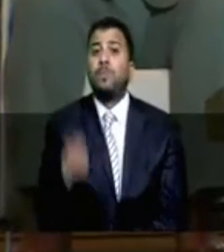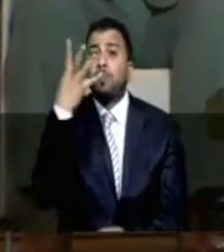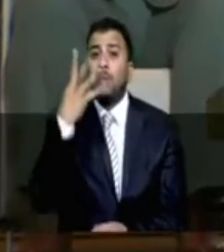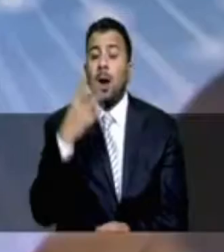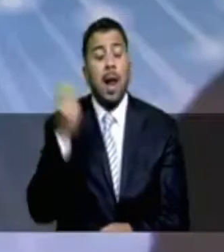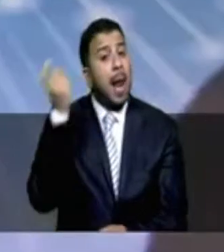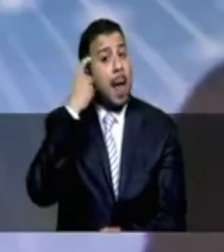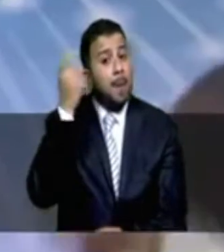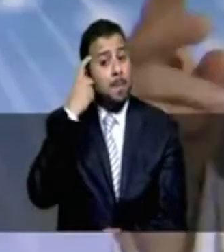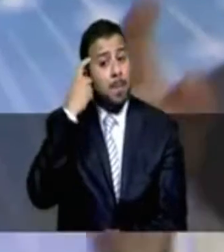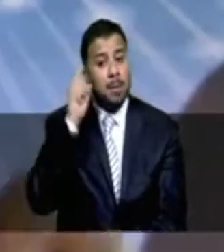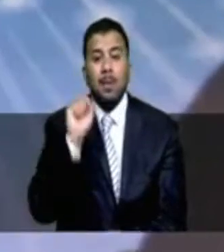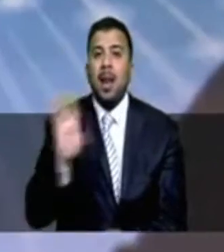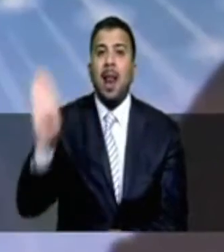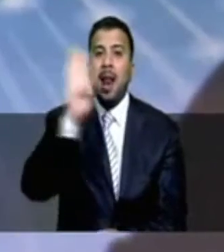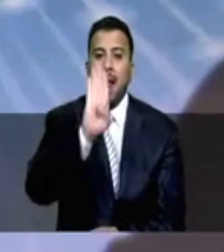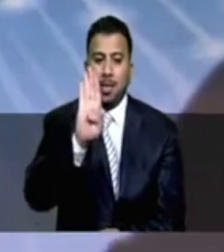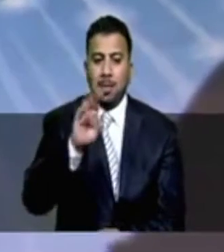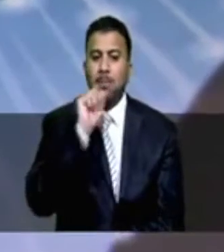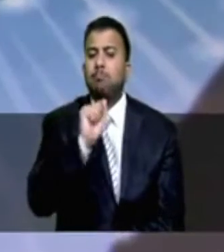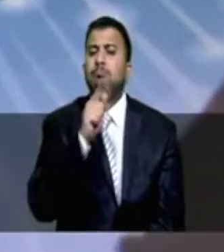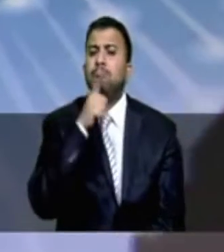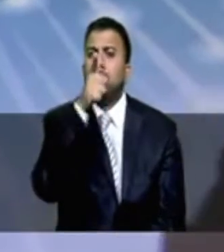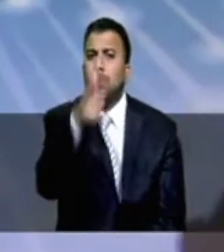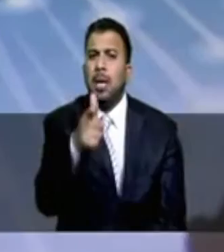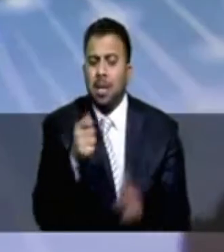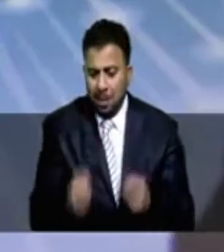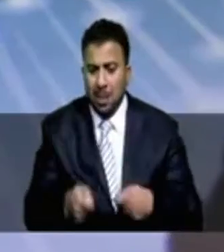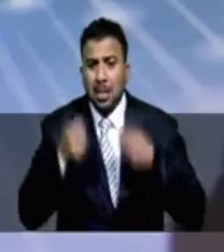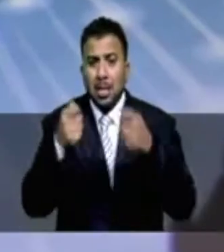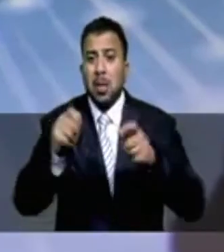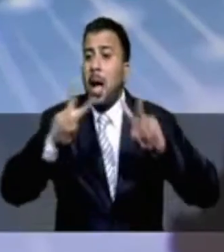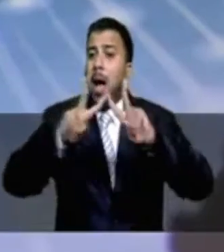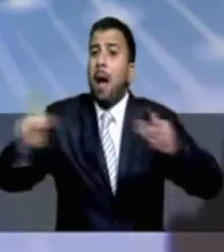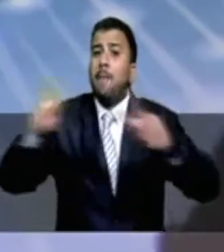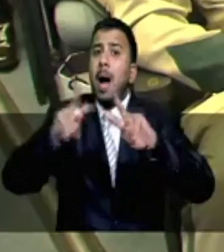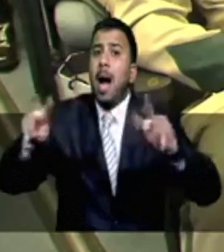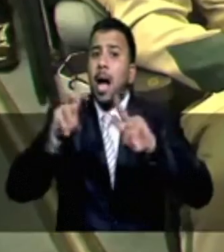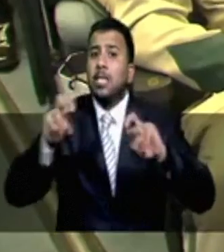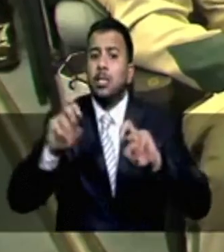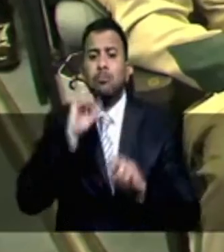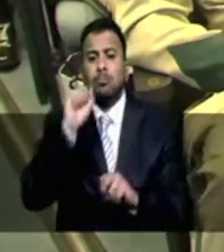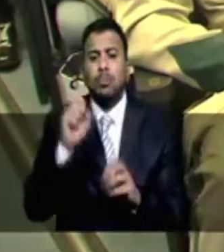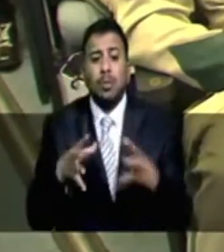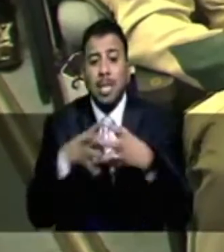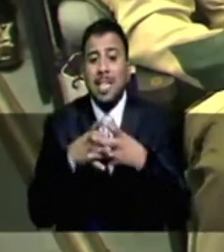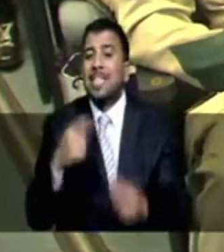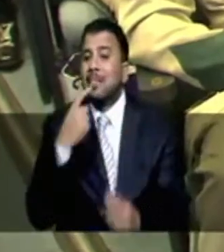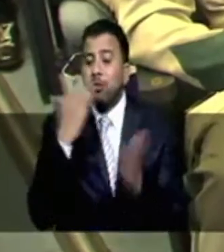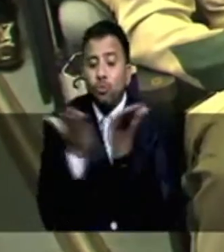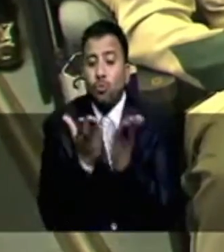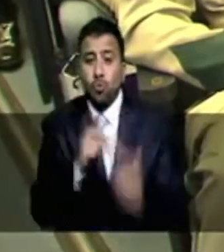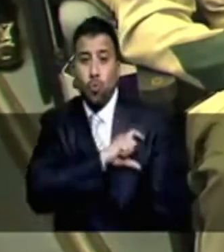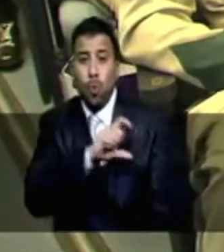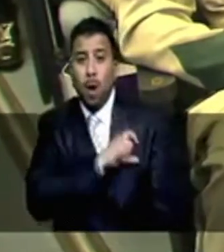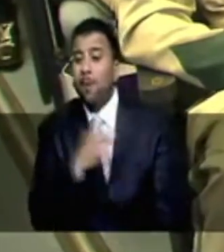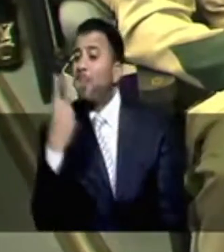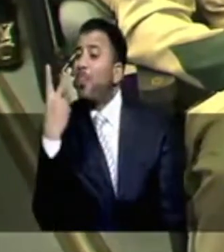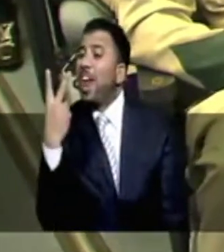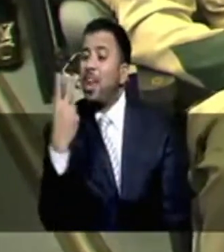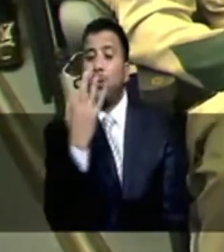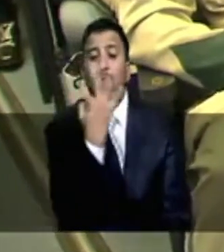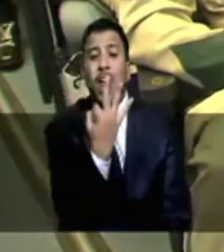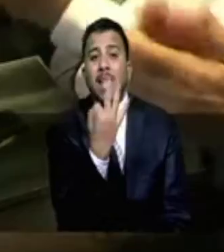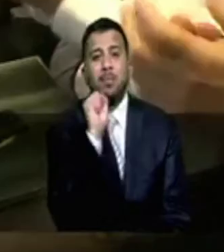الهيئة العلمية للأكاديمية، فضلا عن تقديم أبحاث جماعية من طلاب السنة الثانية والثالثة